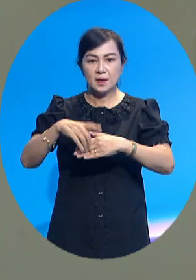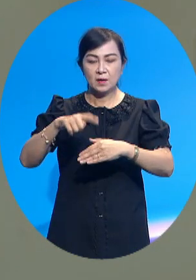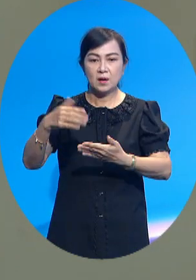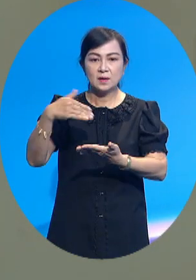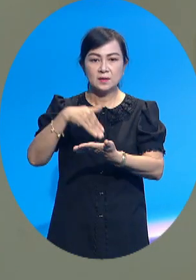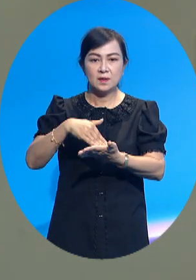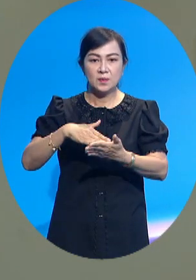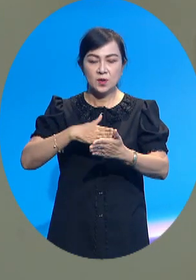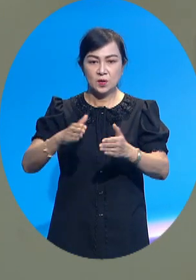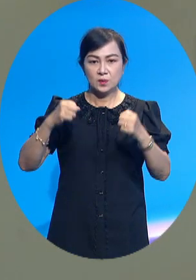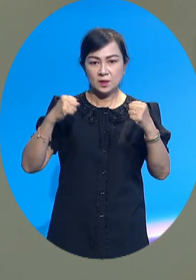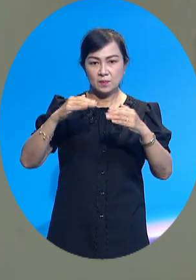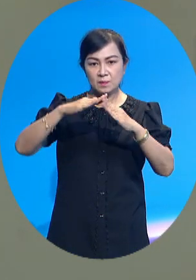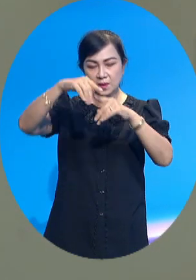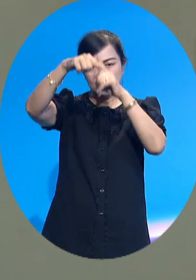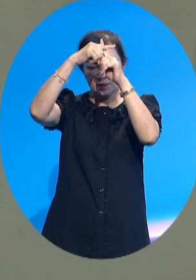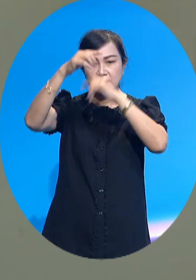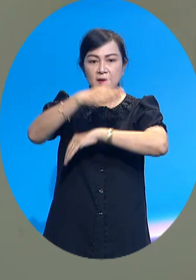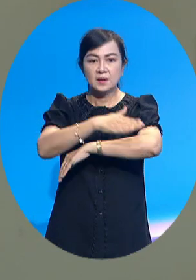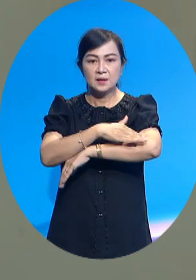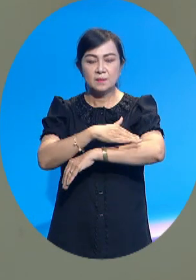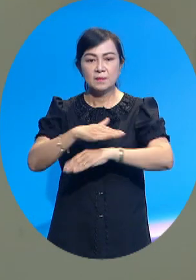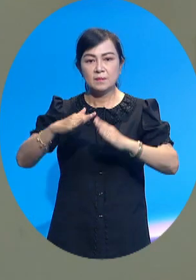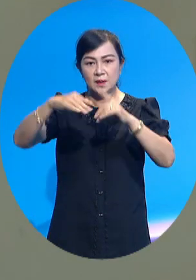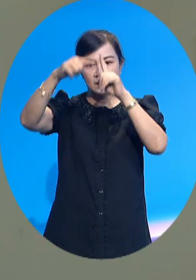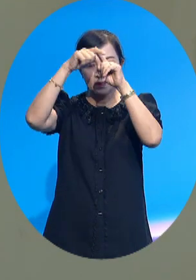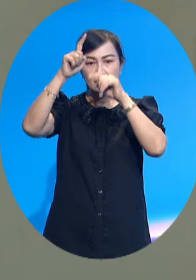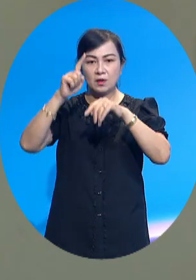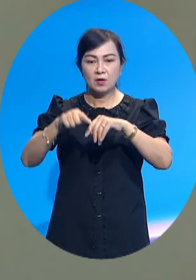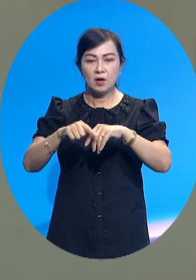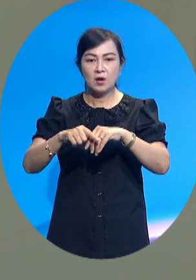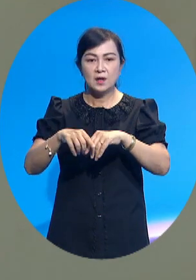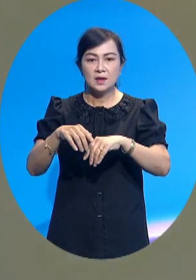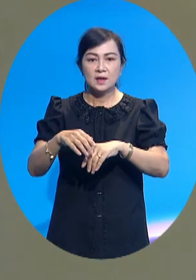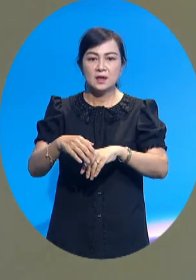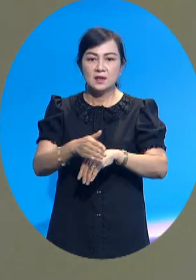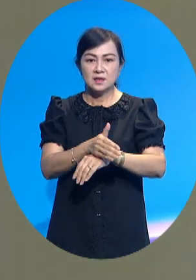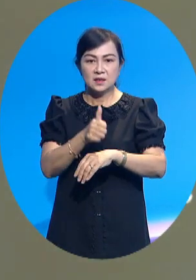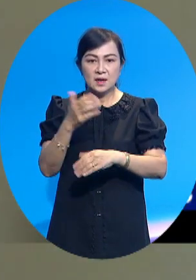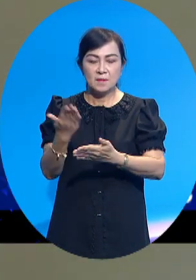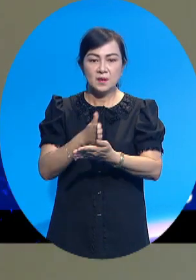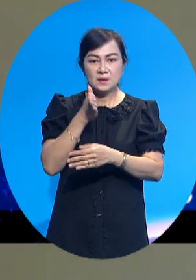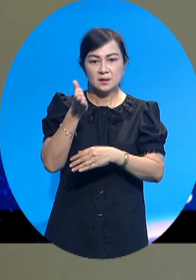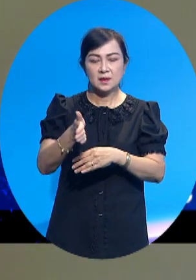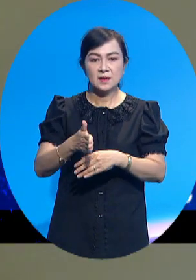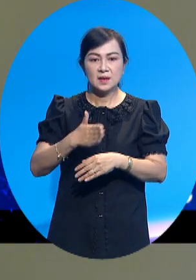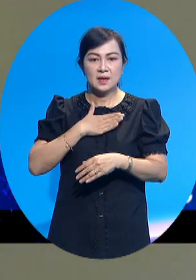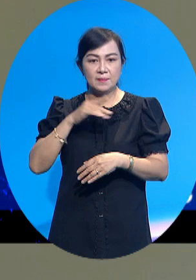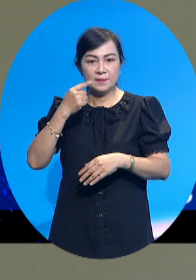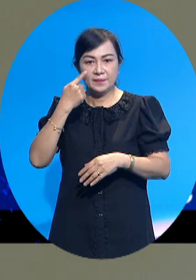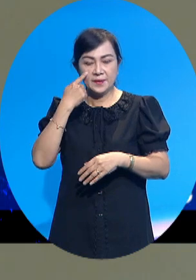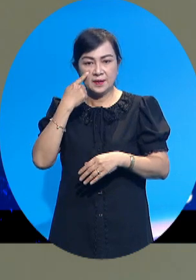thêm được nhiều thành công tại bệnh viện và có thể giúp cho bệnh viện có những cái cuộc tranh tài mới trong tương lai. Sau cái cuộc thi này thì em cảm thấy